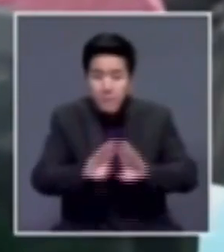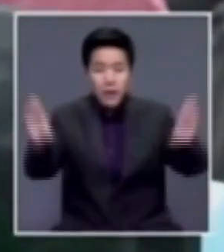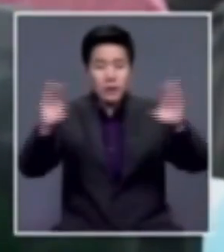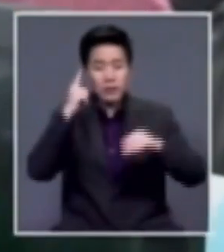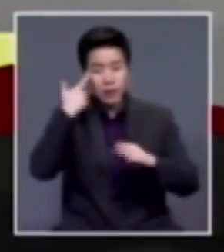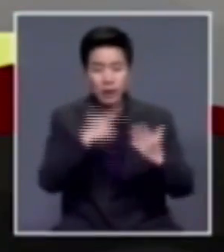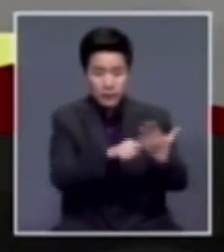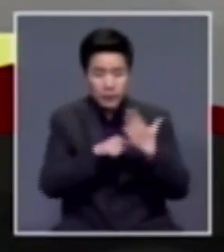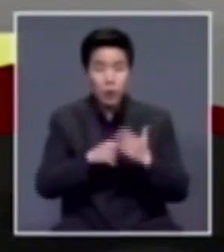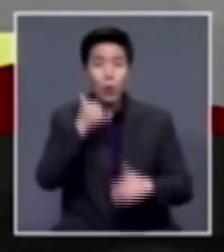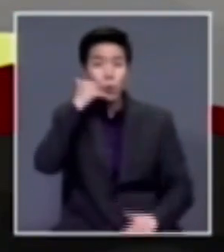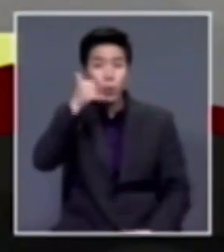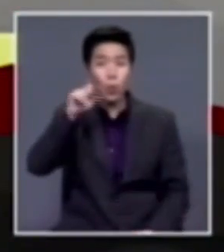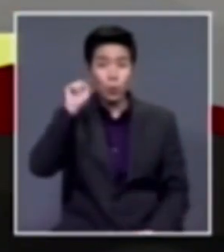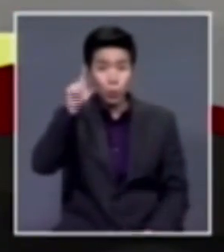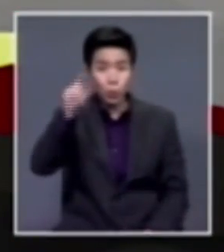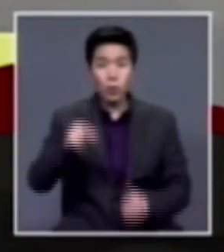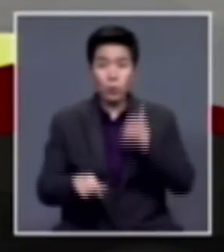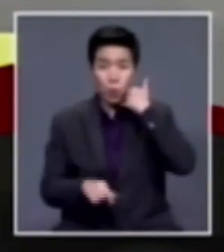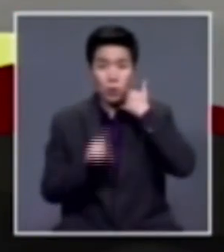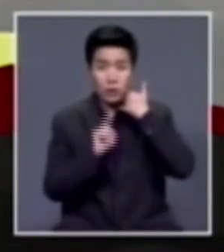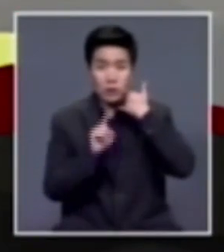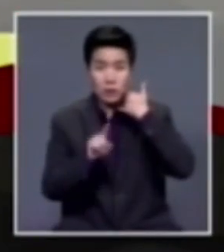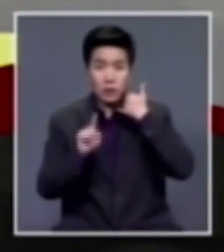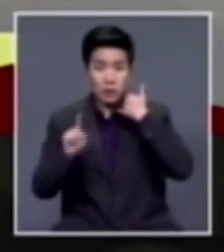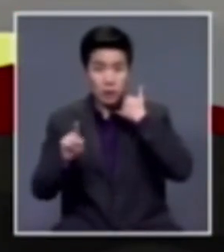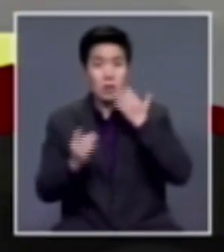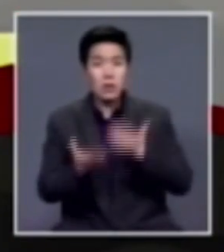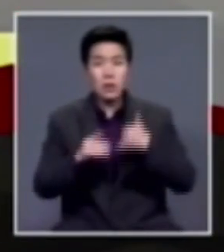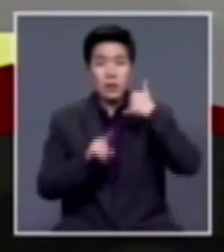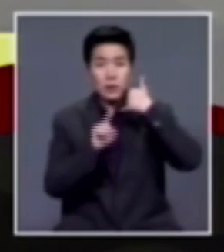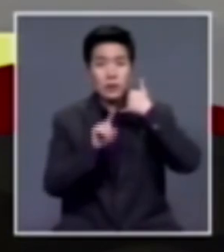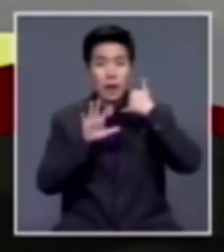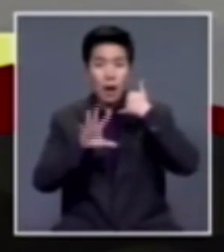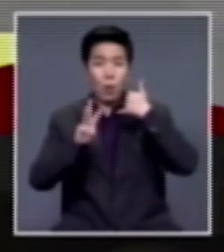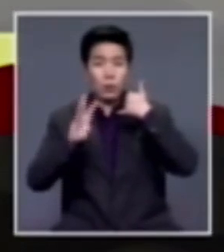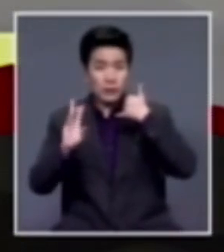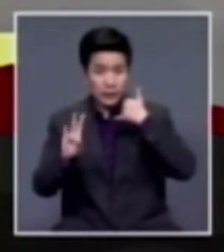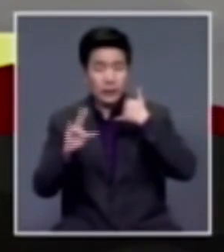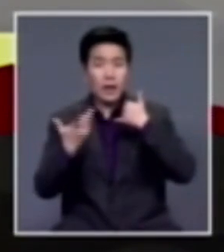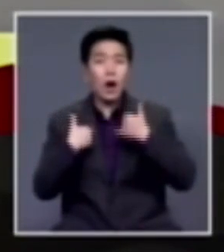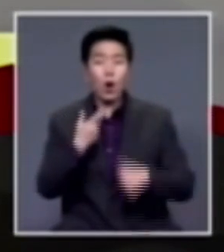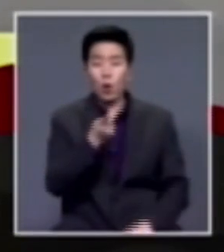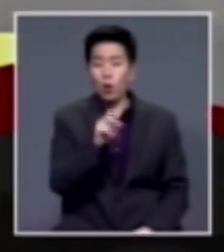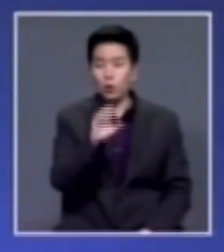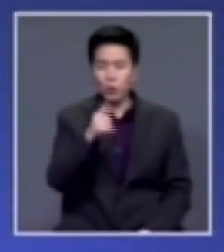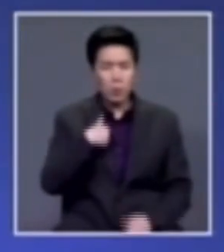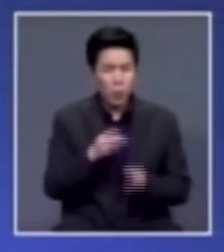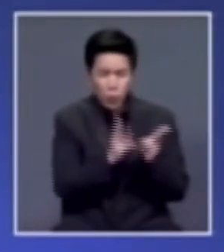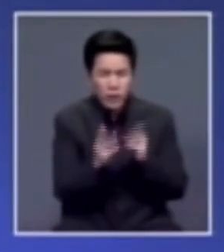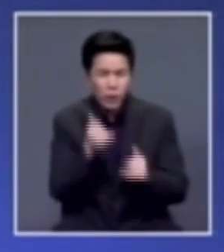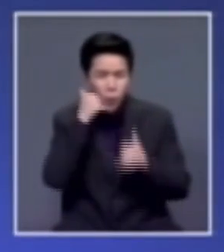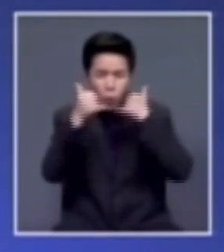นะครับไม่ว่าจะเป็นสายด่วน1111หรือสายด่วน1567ศูนย์ดำรงธรรม นะหรือคสช.ก็มีช่องทางทั้งหมด